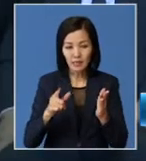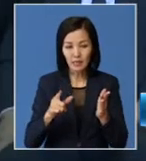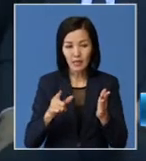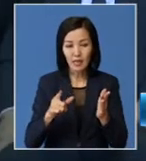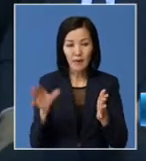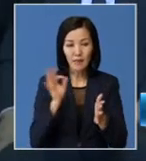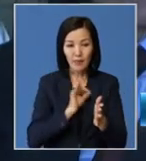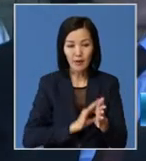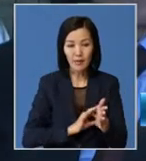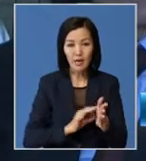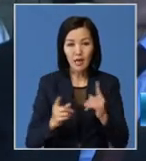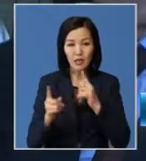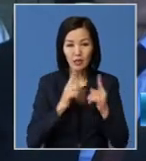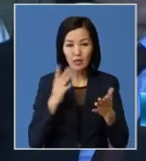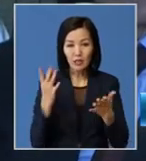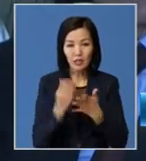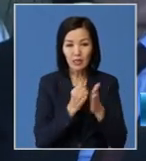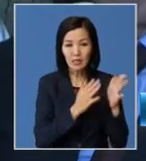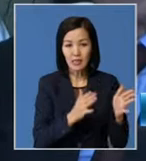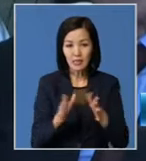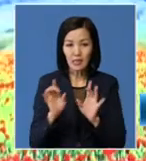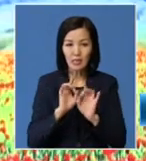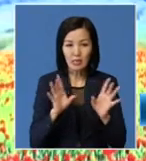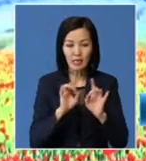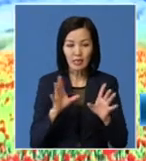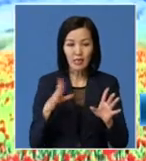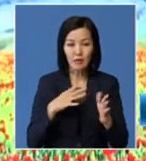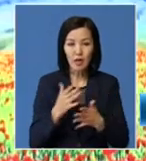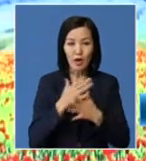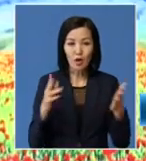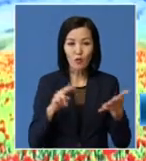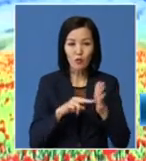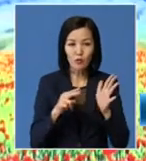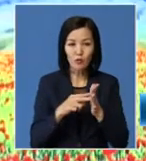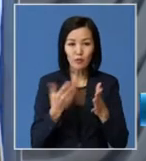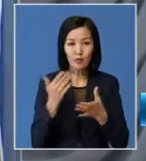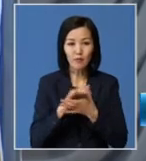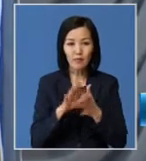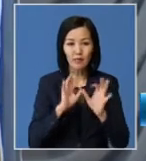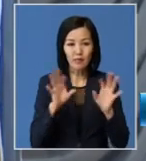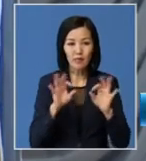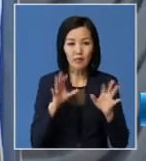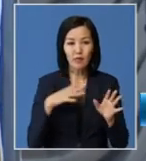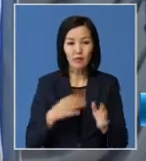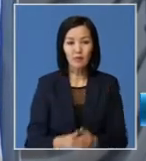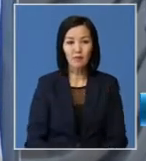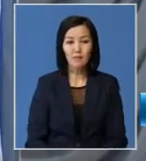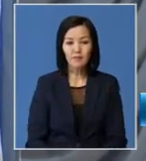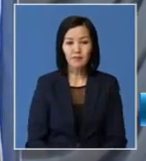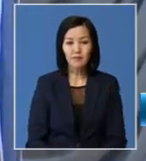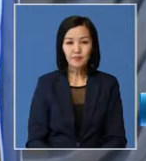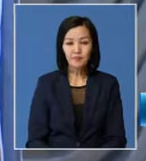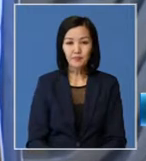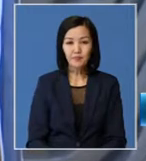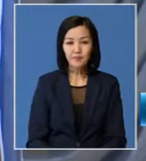отыр. Жиында аудан әкімі жеткен жетістіктерді тізбелеп, алдағы ауқымды жоспарларымен де бөлісті. Наваш ауылының солтүстік шығысында,